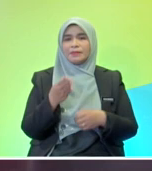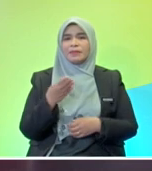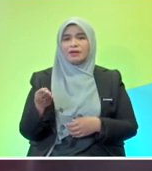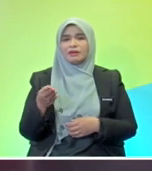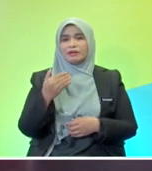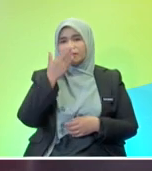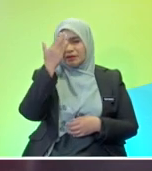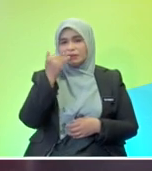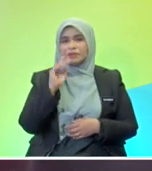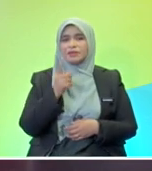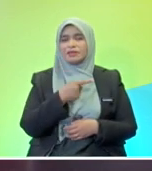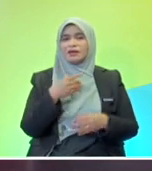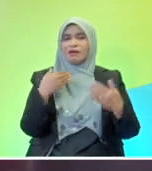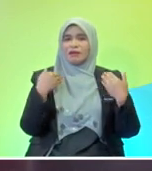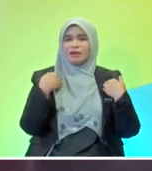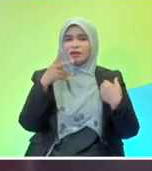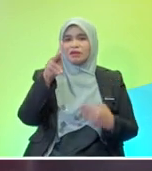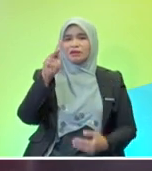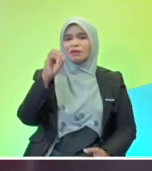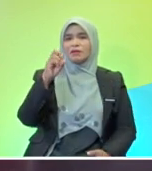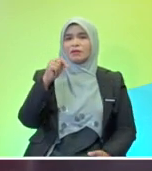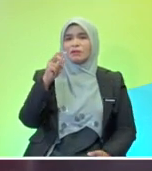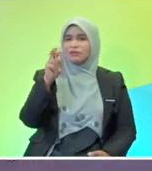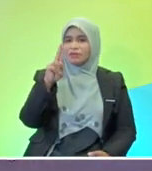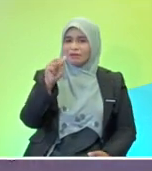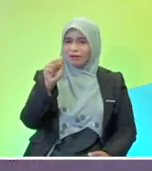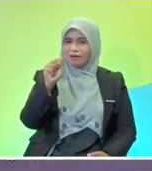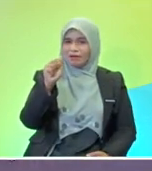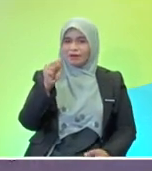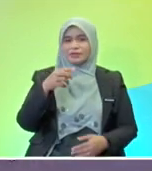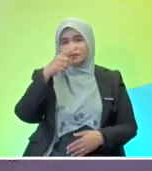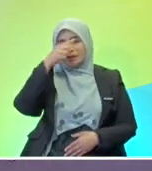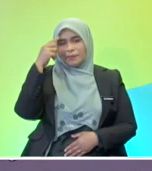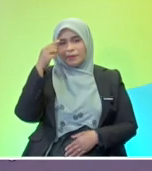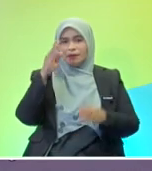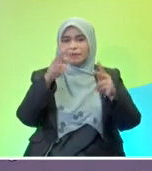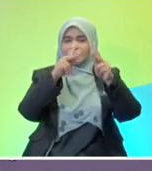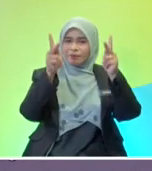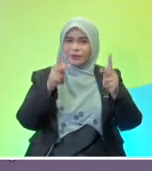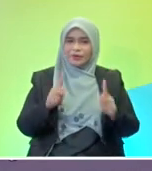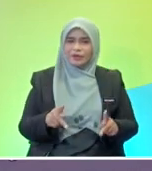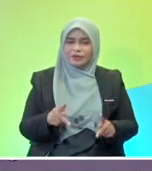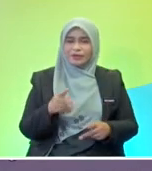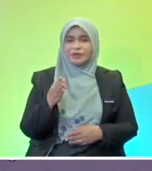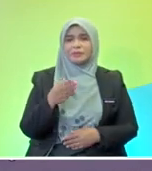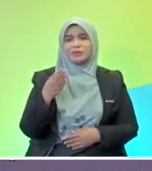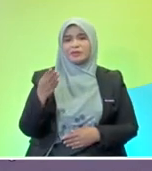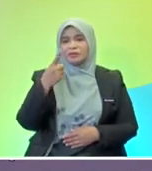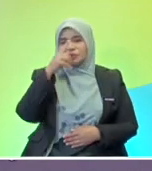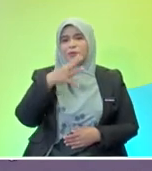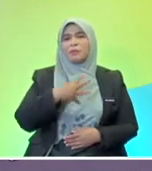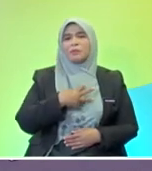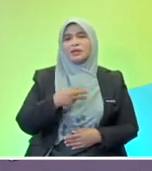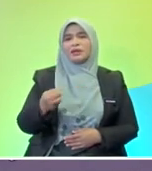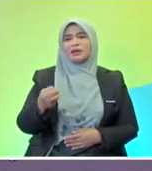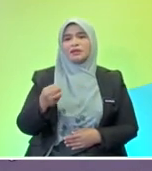nak kena ada kontras seperti cikgu sebutkan tu? Sebab boneka ni biasanya untuk menarik